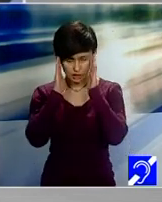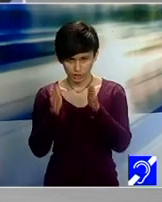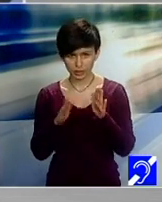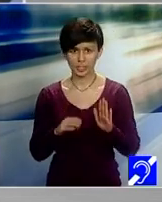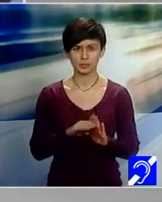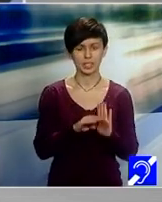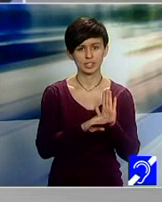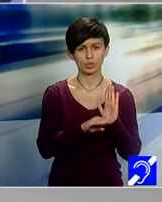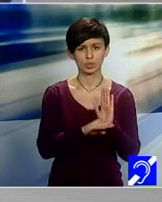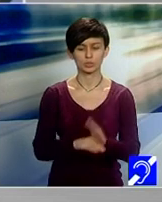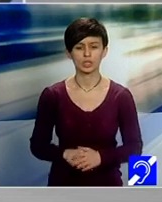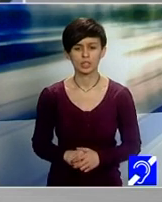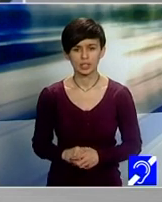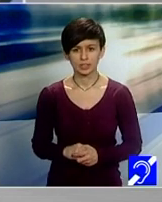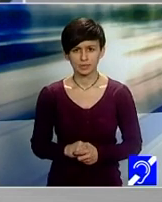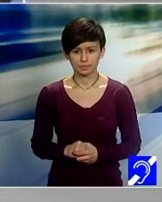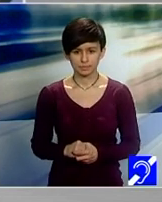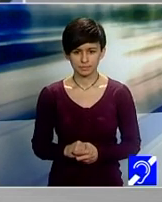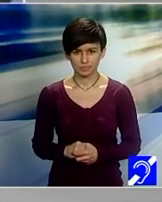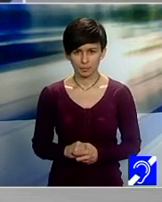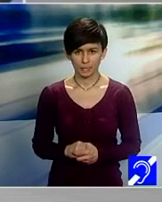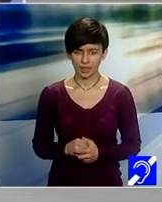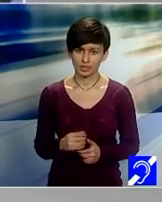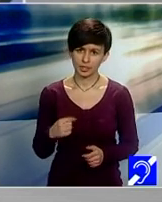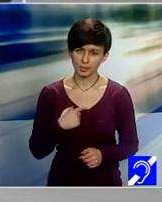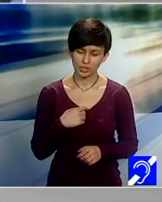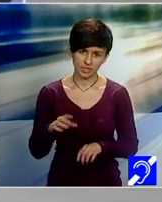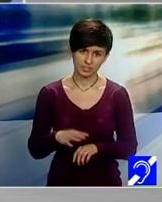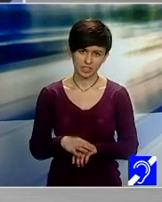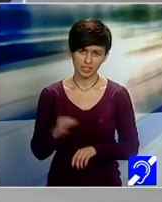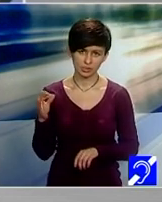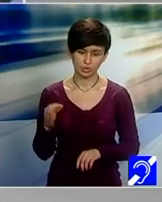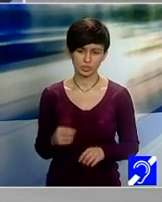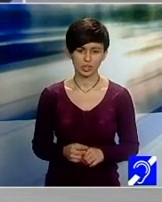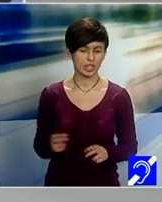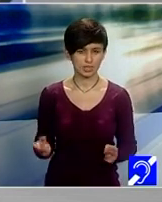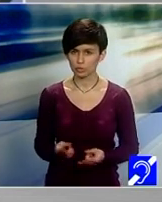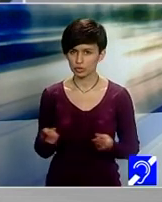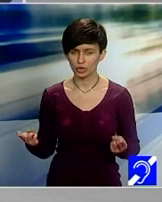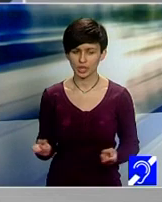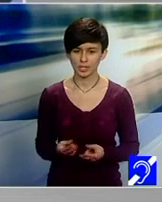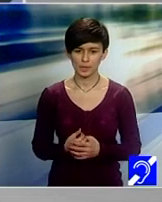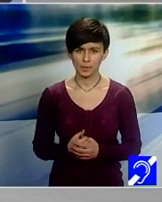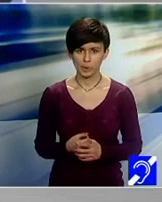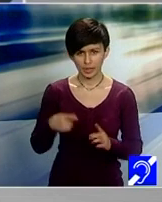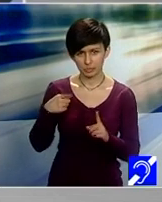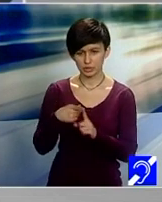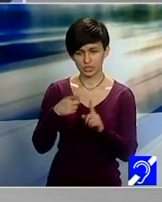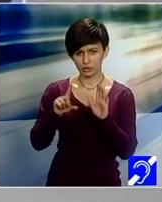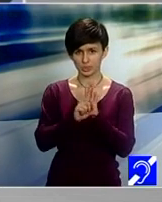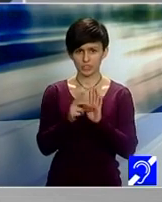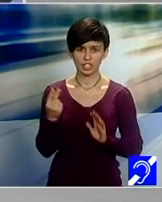Sunt niște chestiuni tehnice care pot fi soluționate foarte ușor, deci nu afectează fondul legii, care, repet, scopul legii este